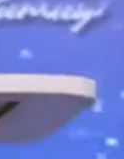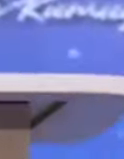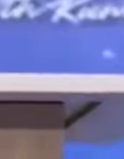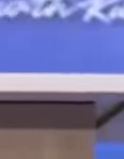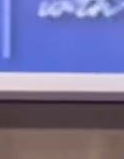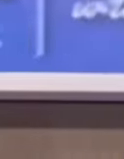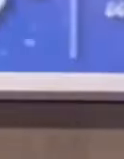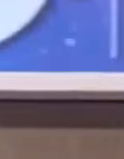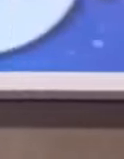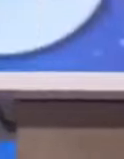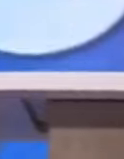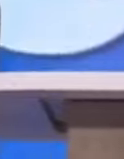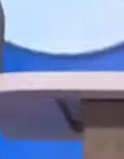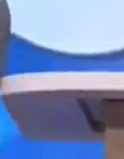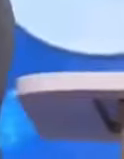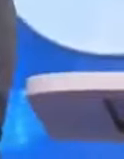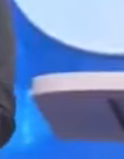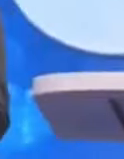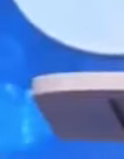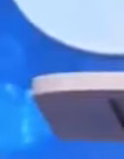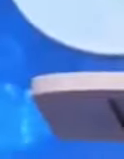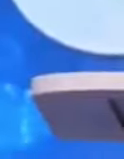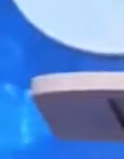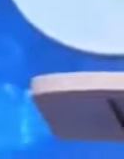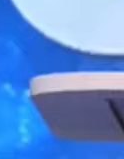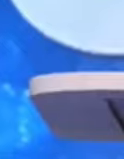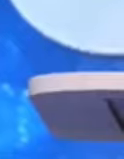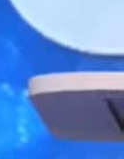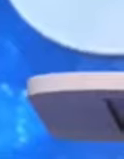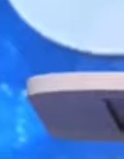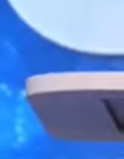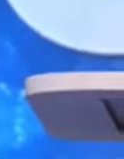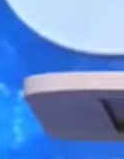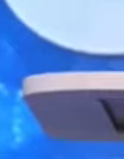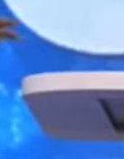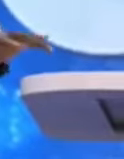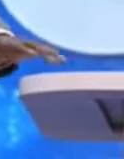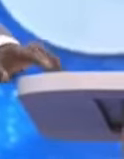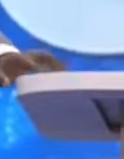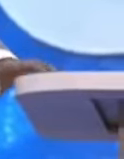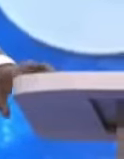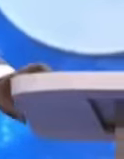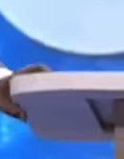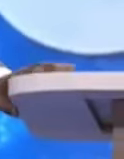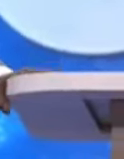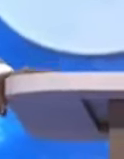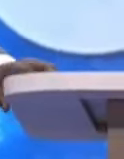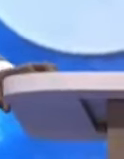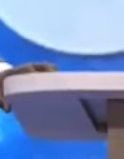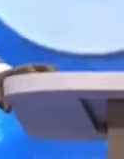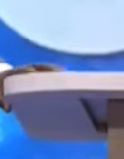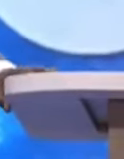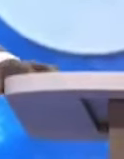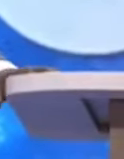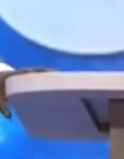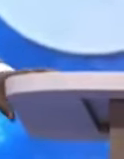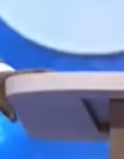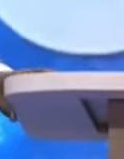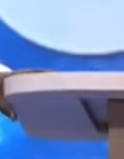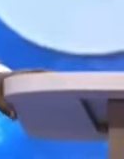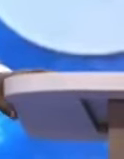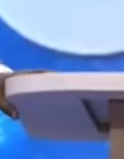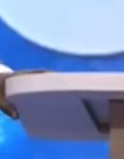il m'a gardé en vie regardez cette année ce qu'il a fait pour moi je réalise maintenant que cette bonté de Dieu me